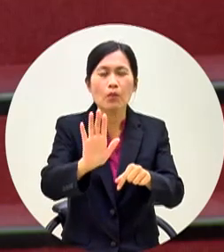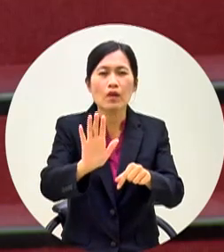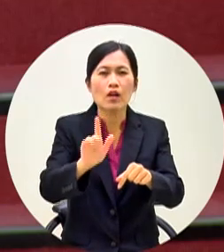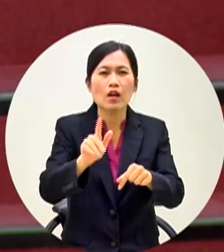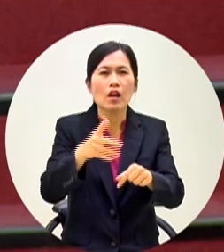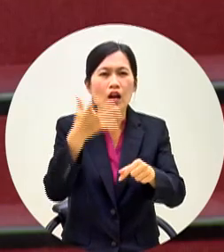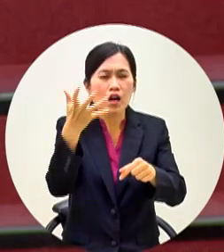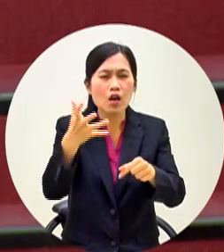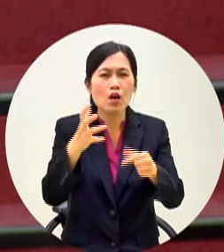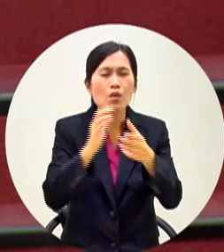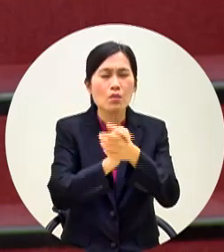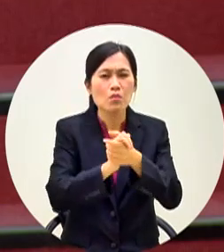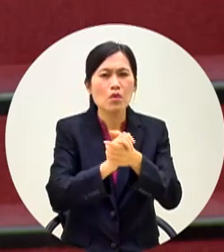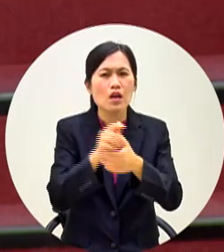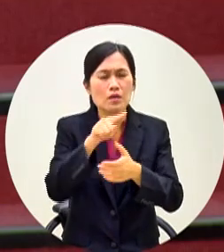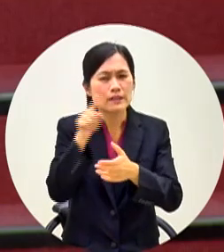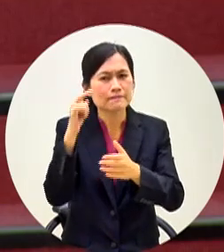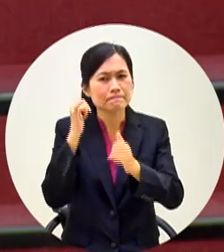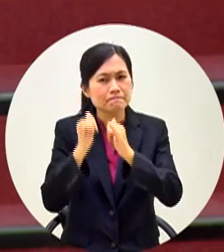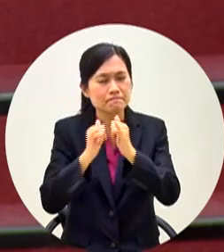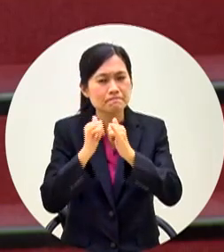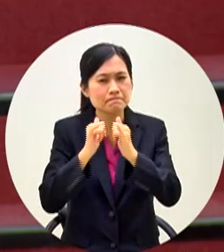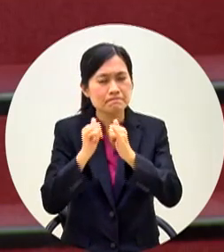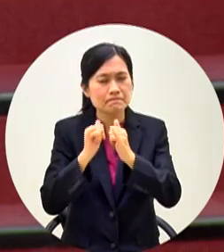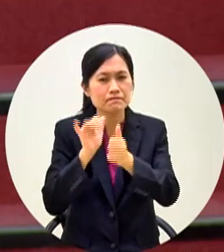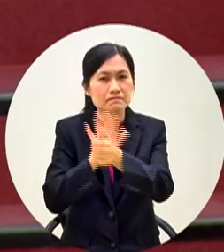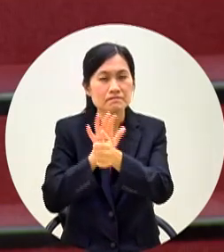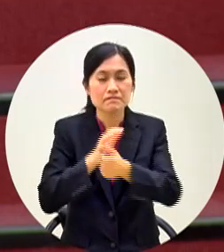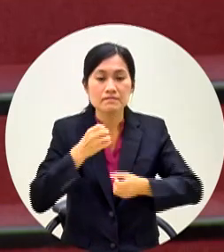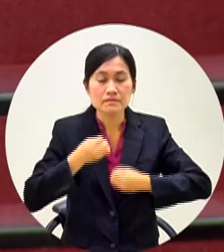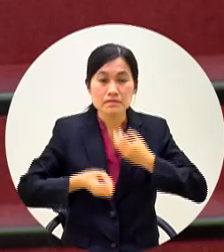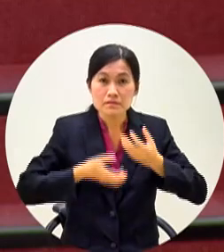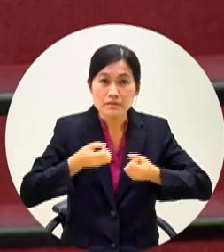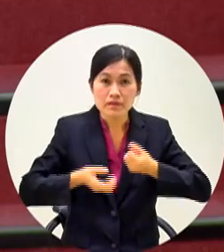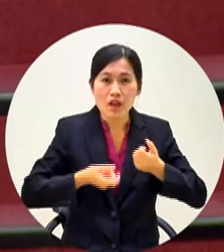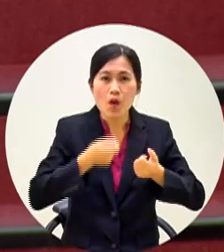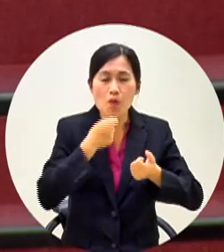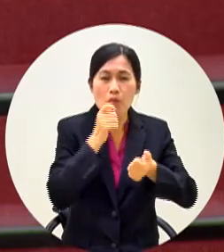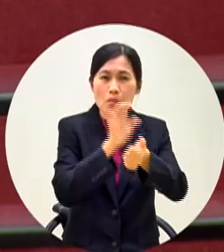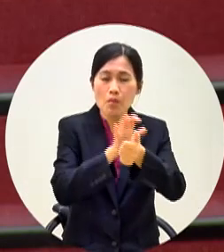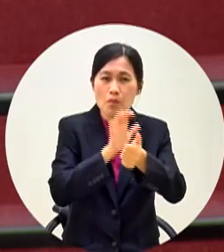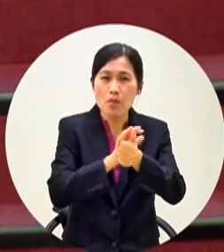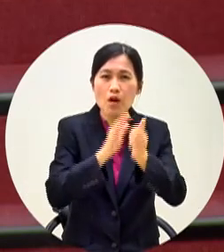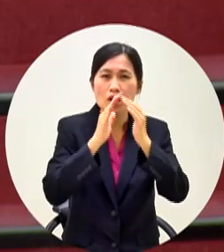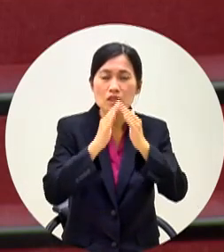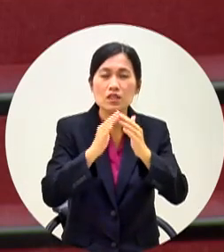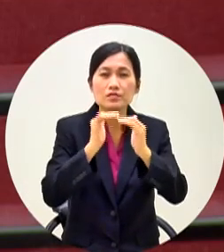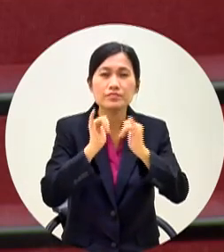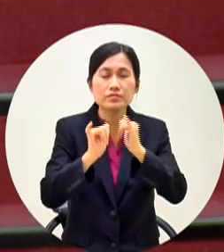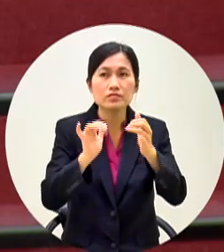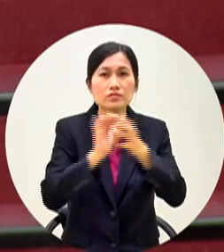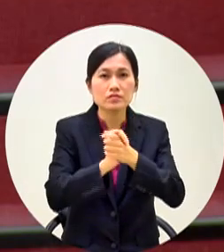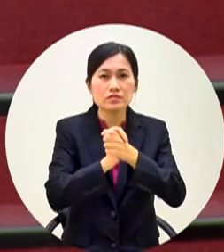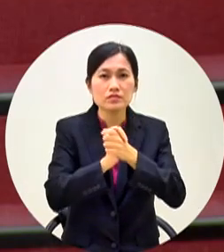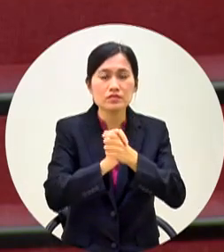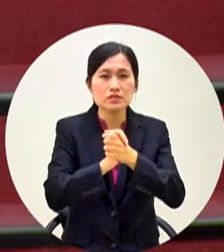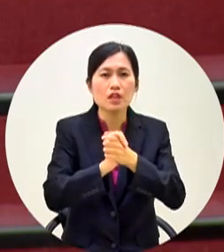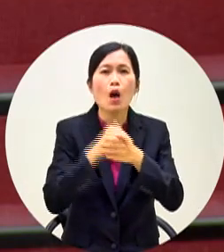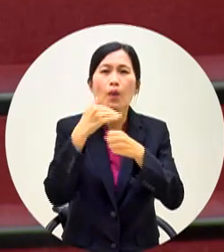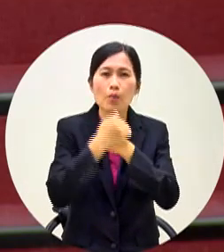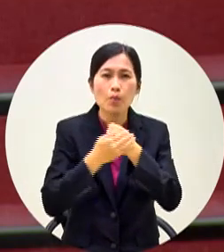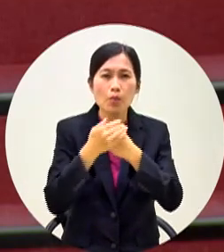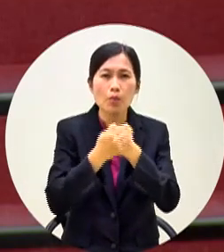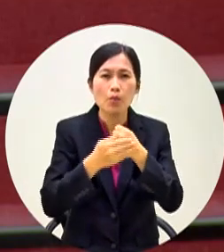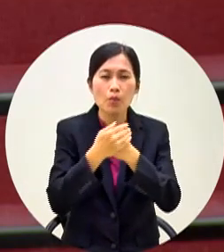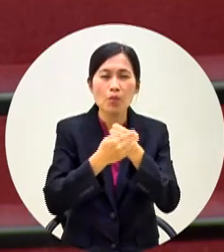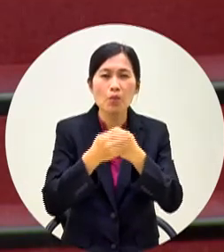在市民的角度上面去发声，愿意帮高雄所有的市民朋友来做一个捍卫的动作。这个光